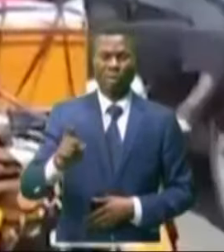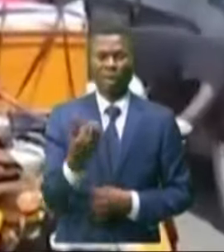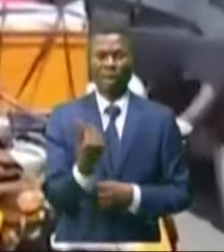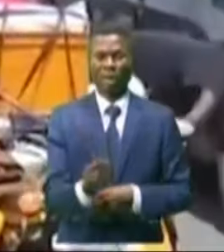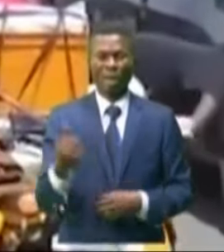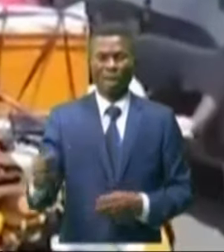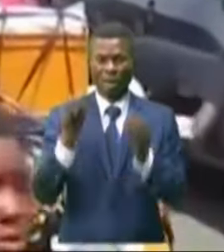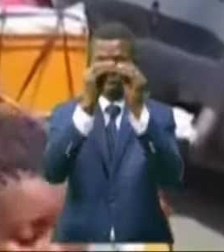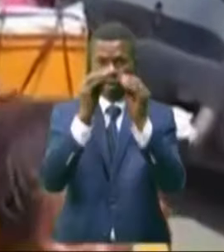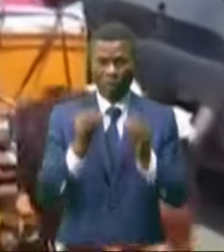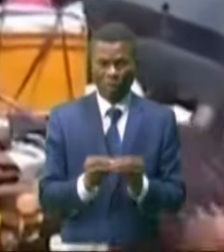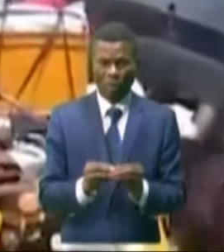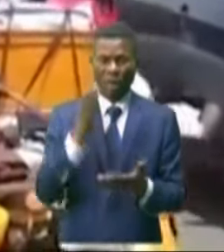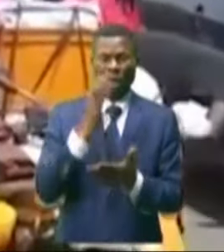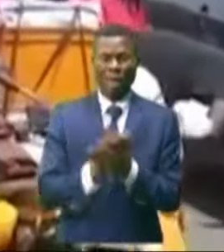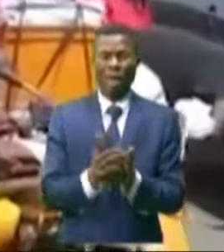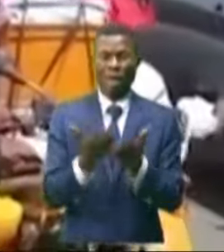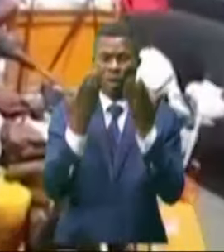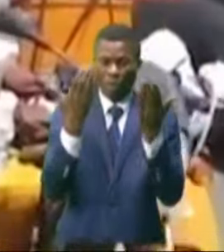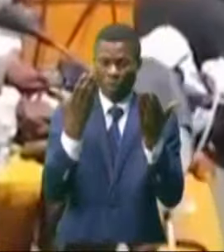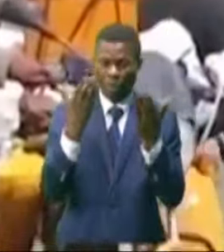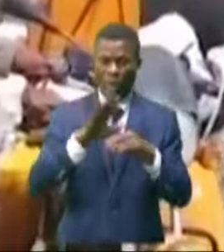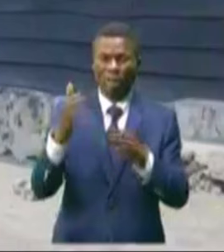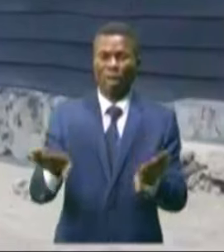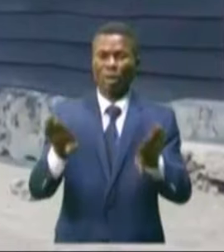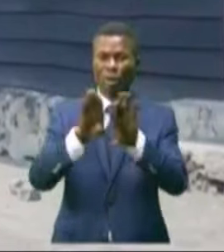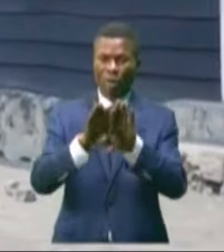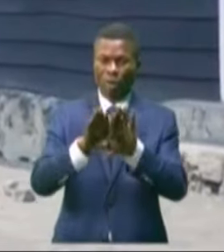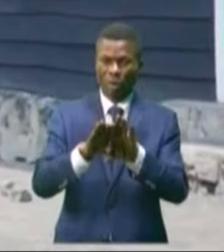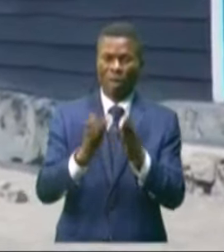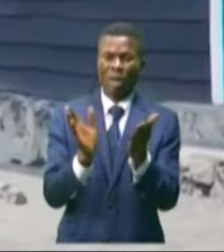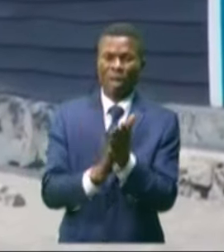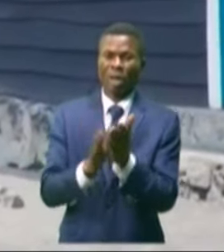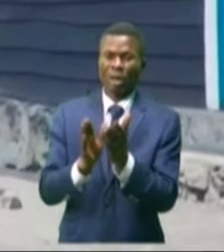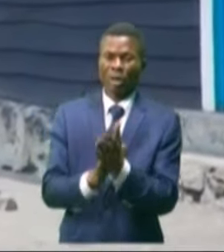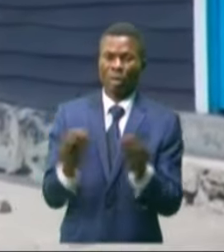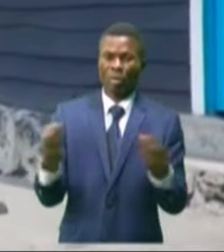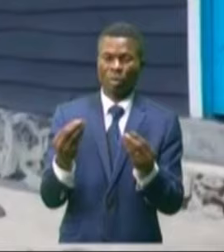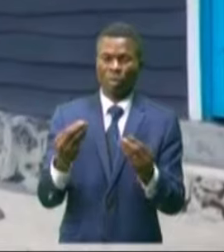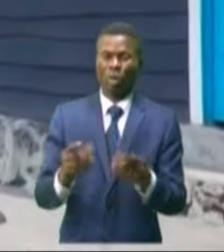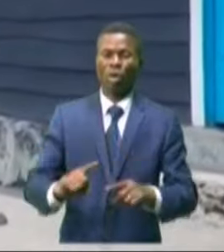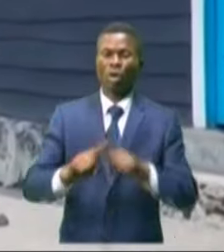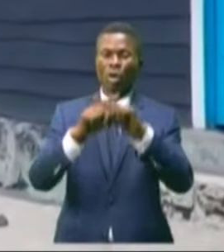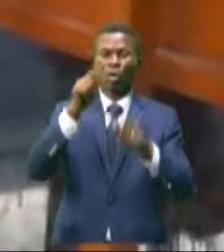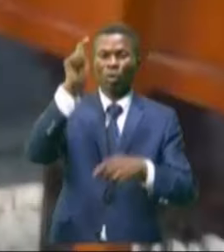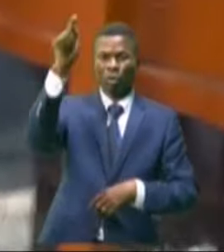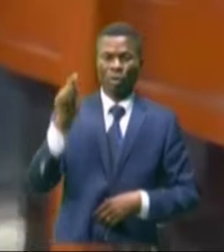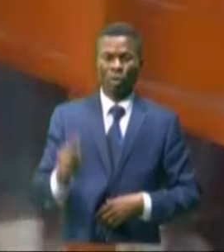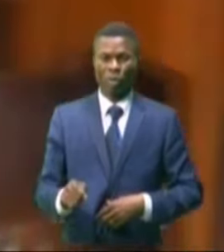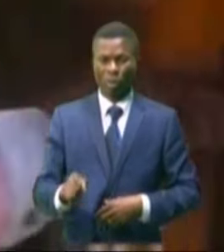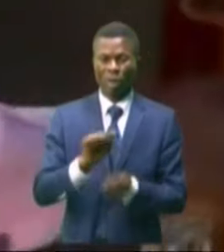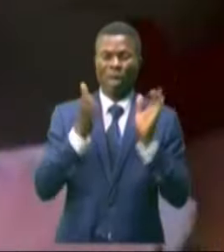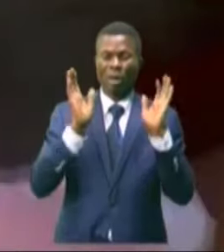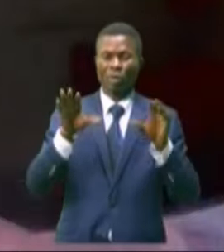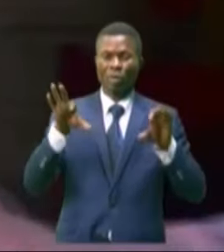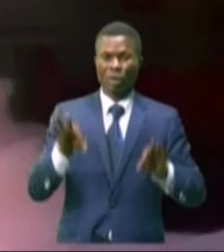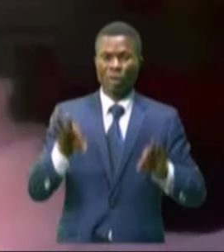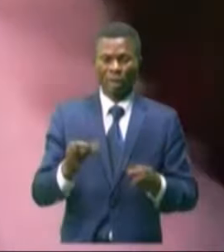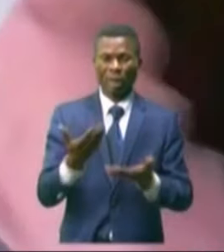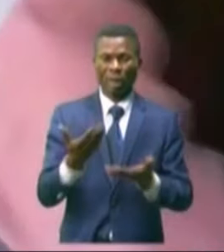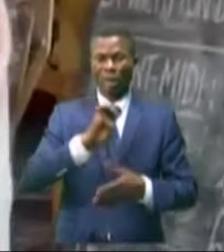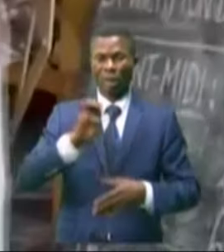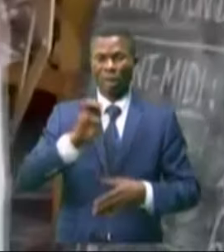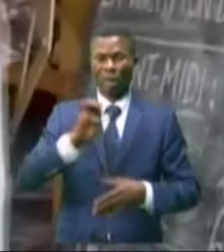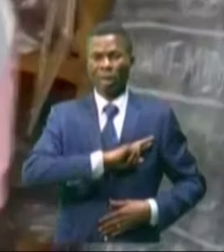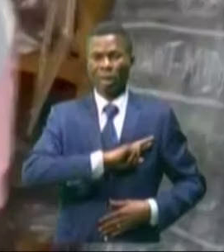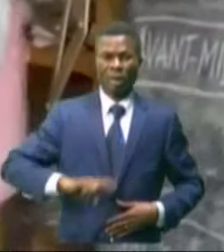de stopper leur scolarité après la fermeture de leurs écoles suite aux conflits armés ou des catastrophes naturelles dans la partie est de